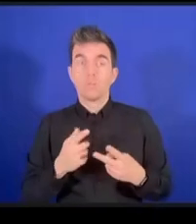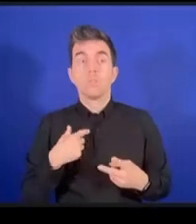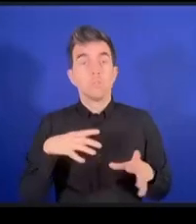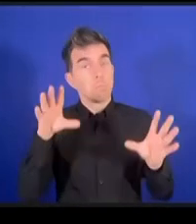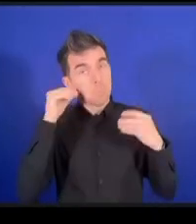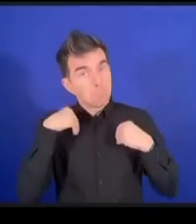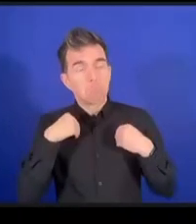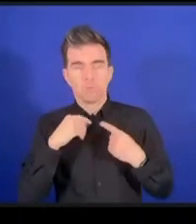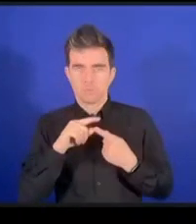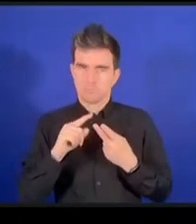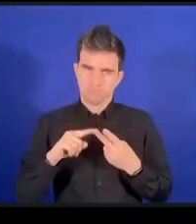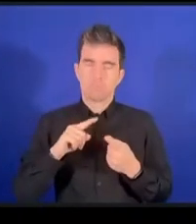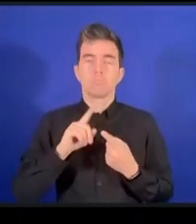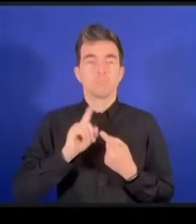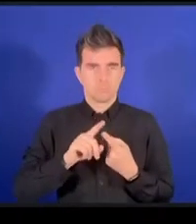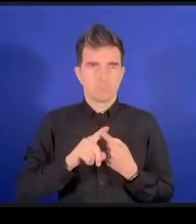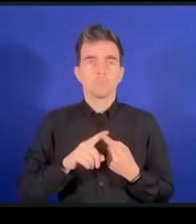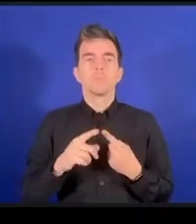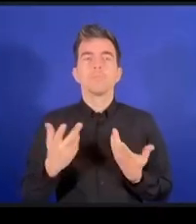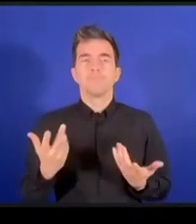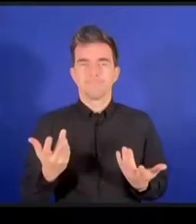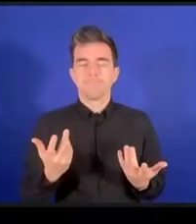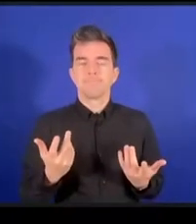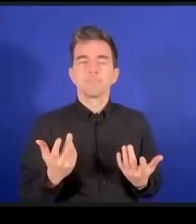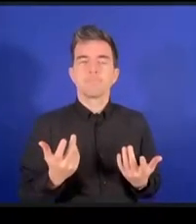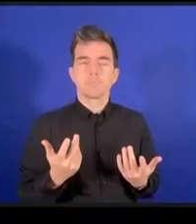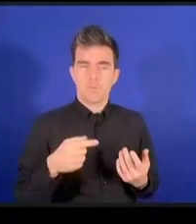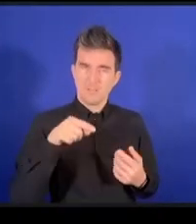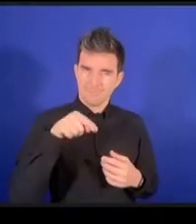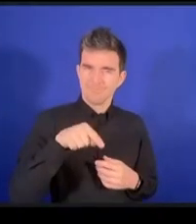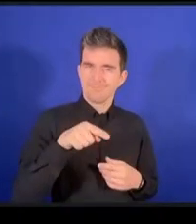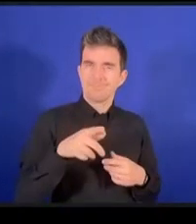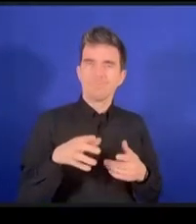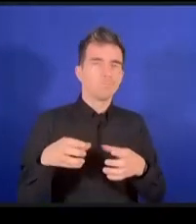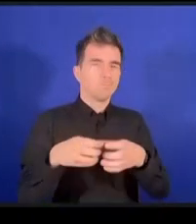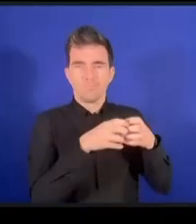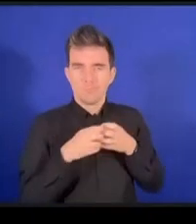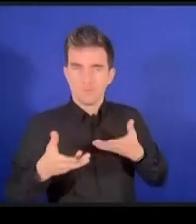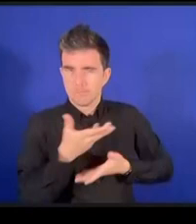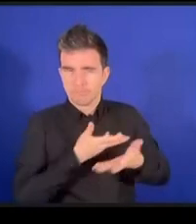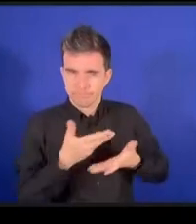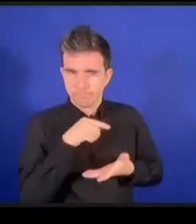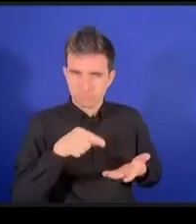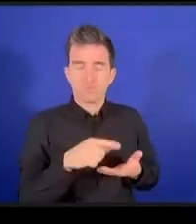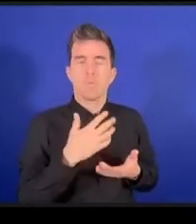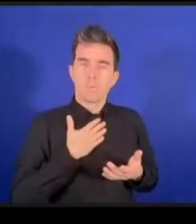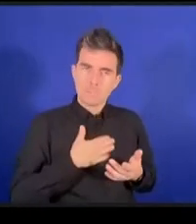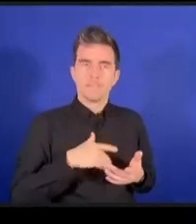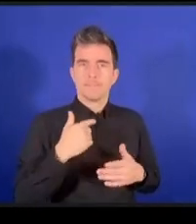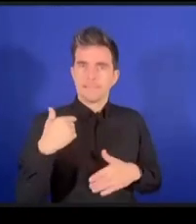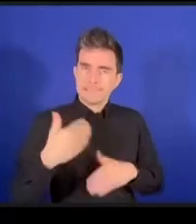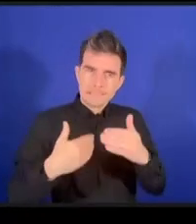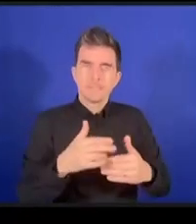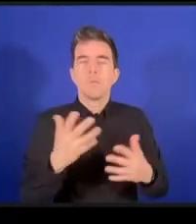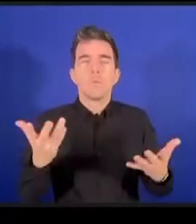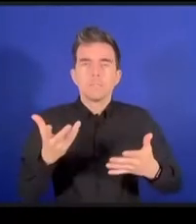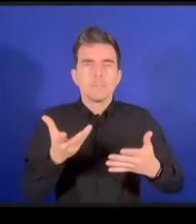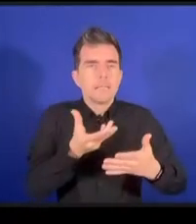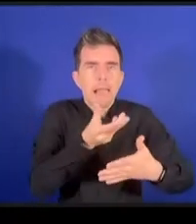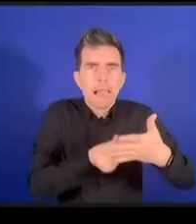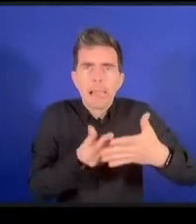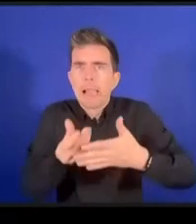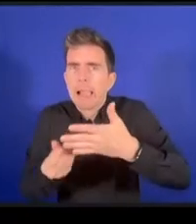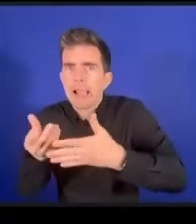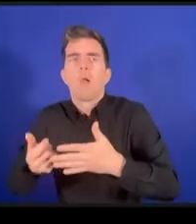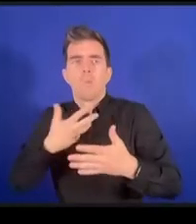библиотекам динамичные коалиции существует для того чтобы сократить разрыв между теми обещаниями которые были